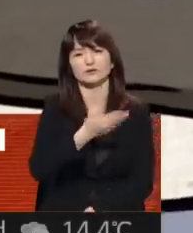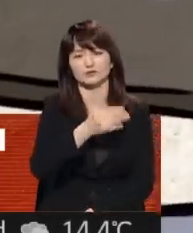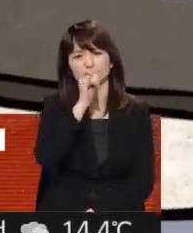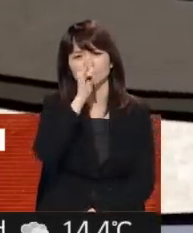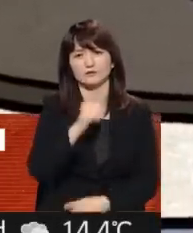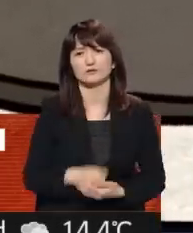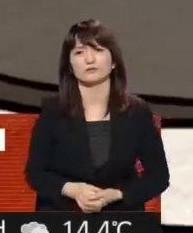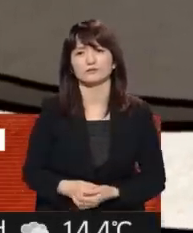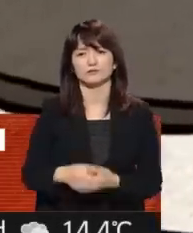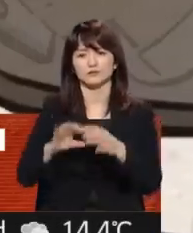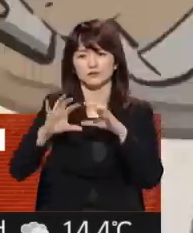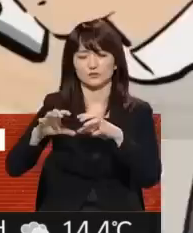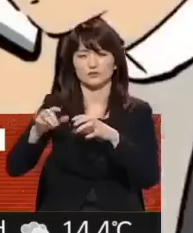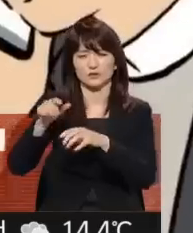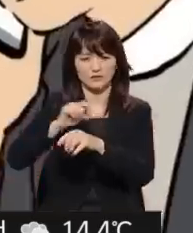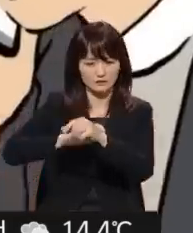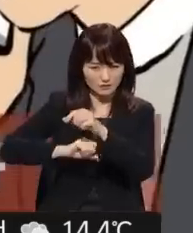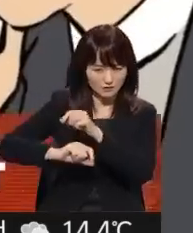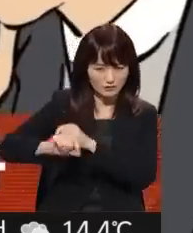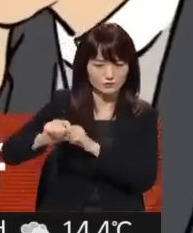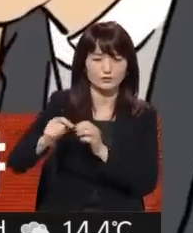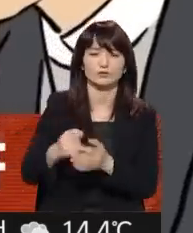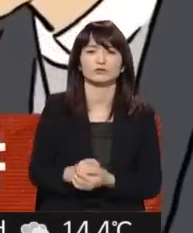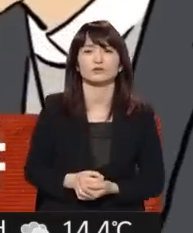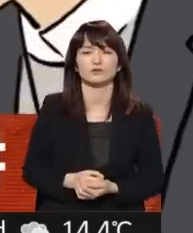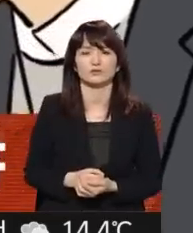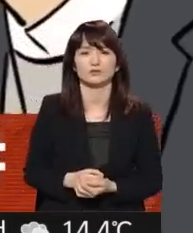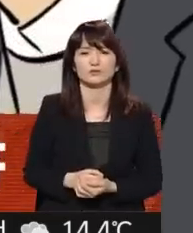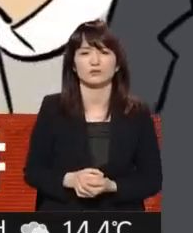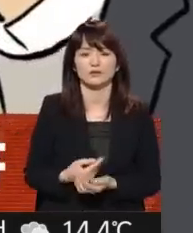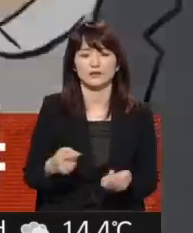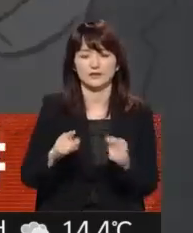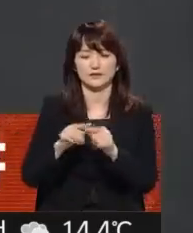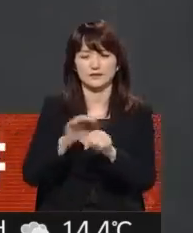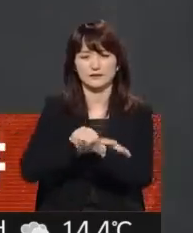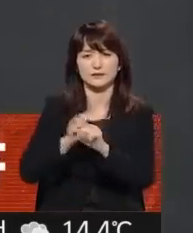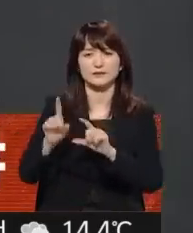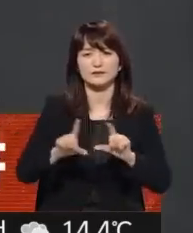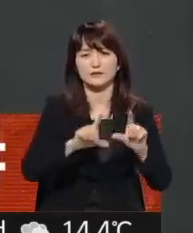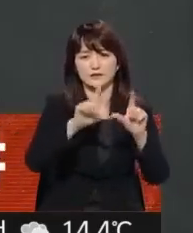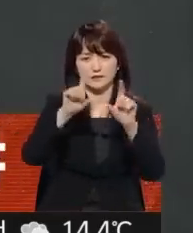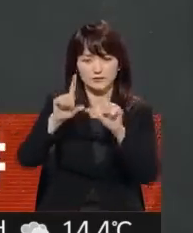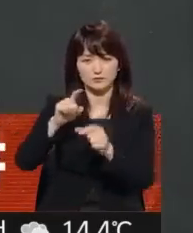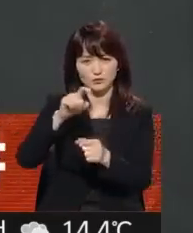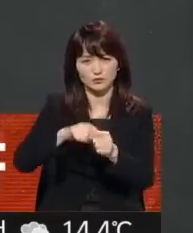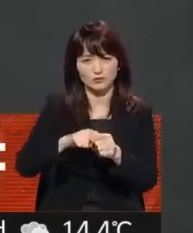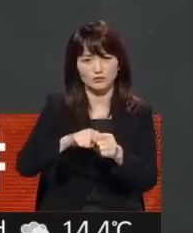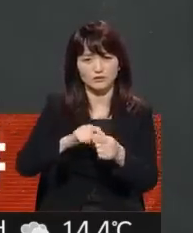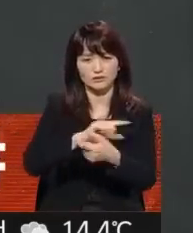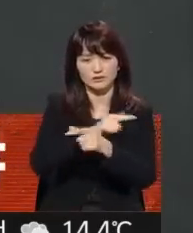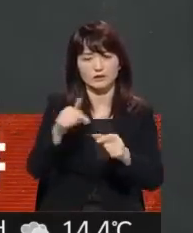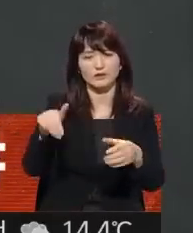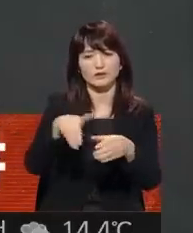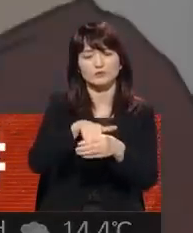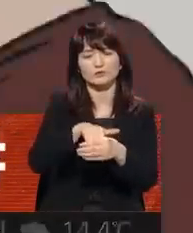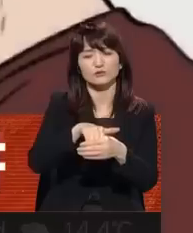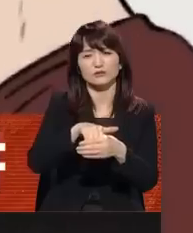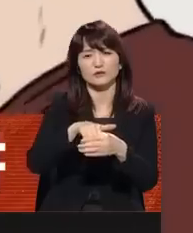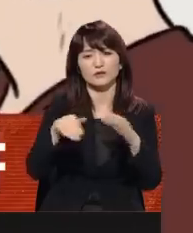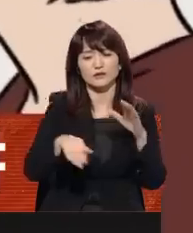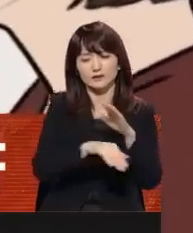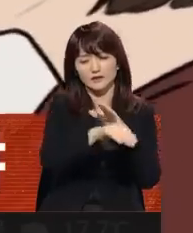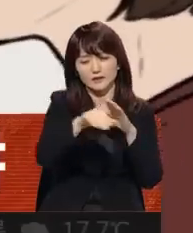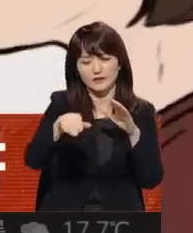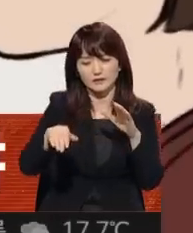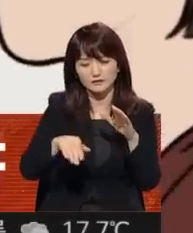좀 국가가 적극적으로 우리가 함께 더불어 살 수 있는 다문화 가족을 만들기 위해서 대한민국 영역 안에서 있는 여러 가지 법률적